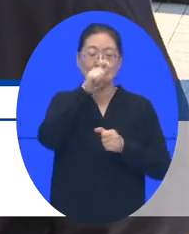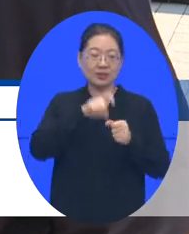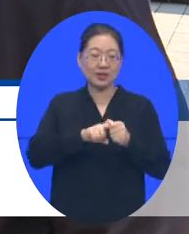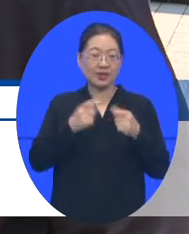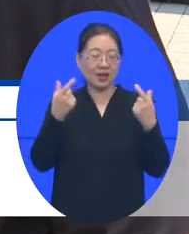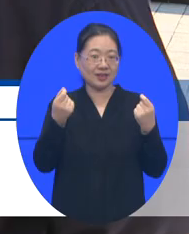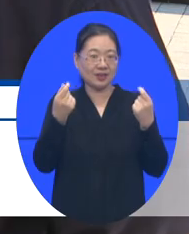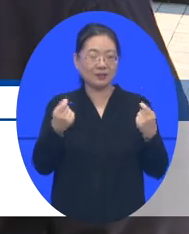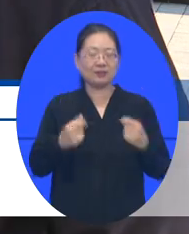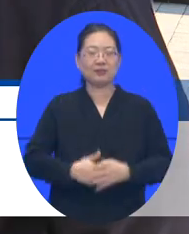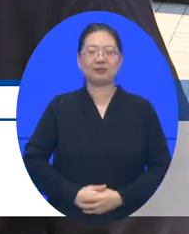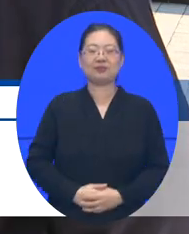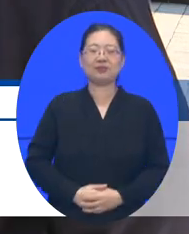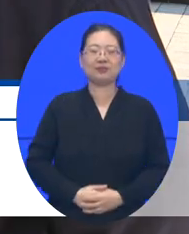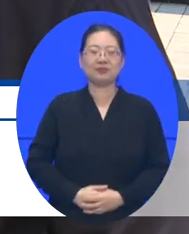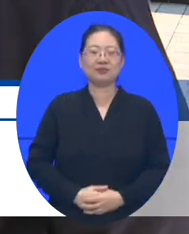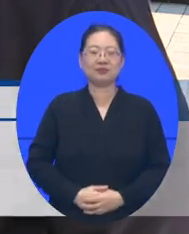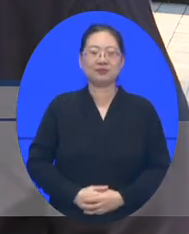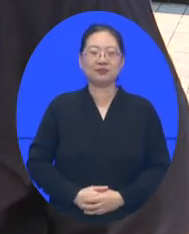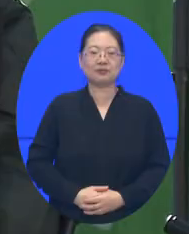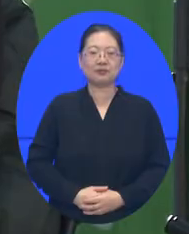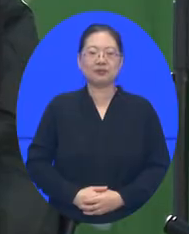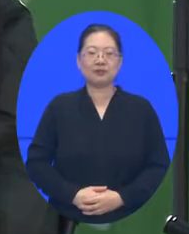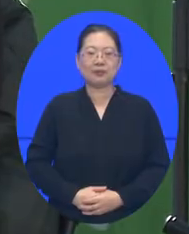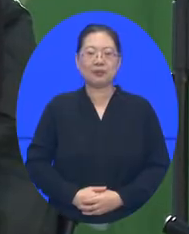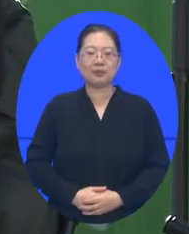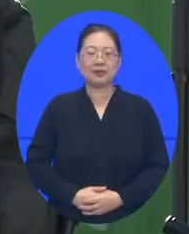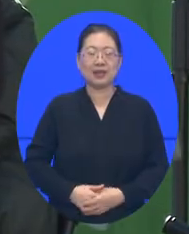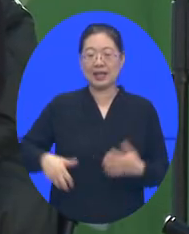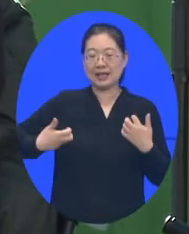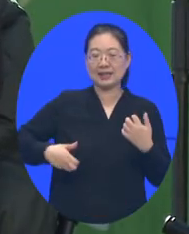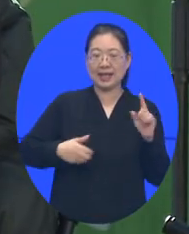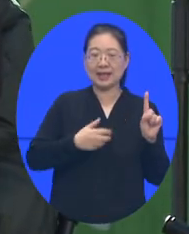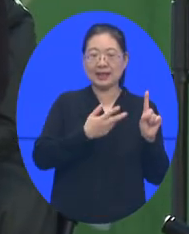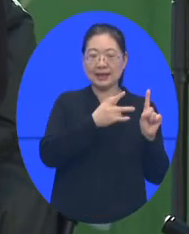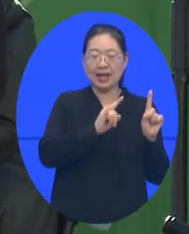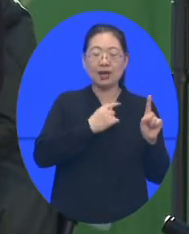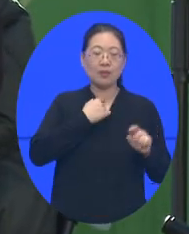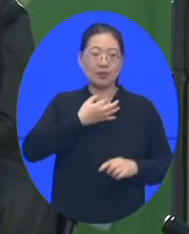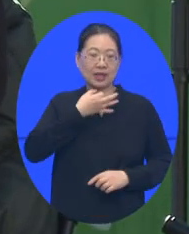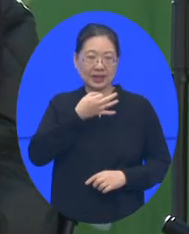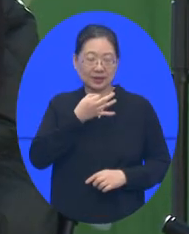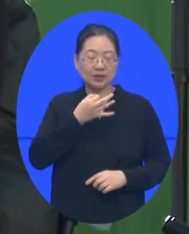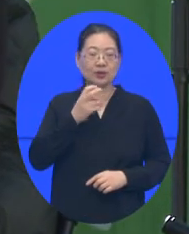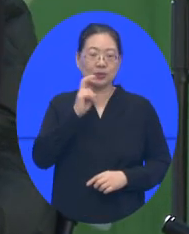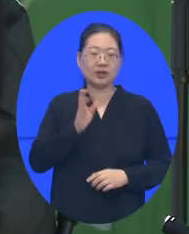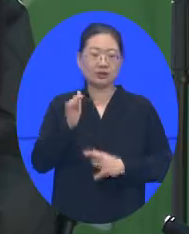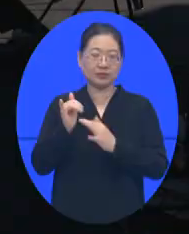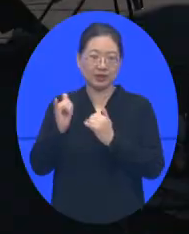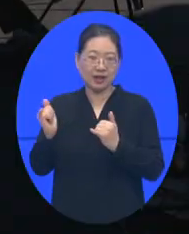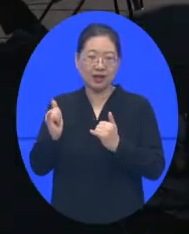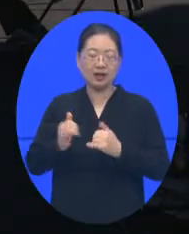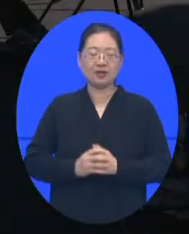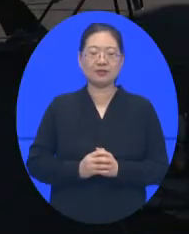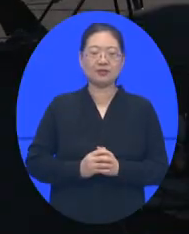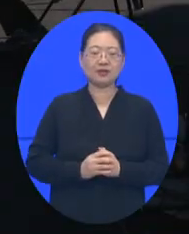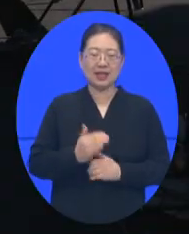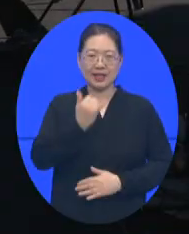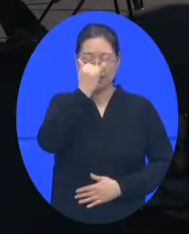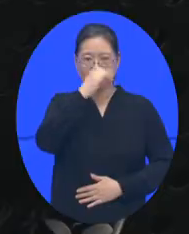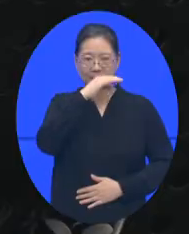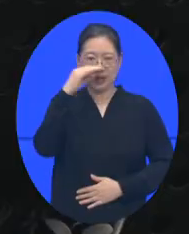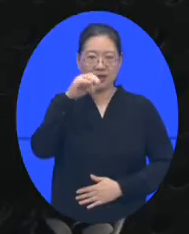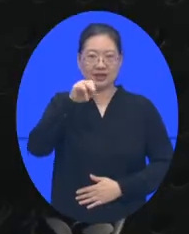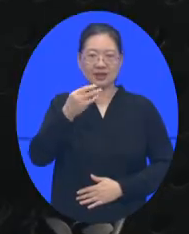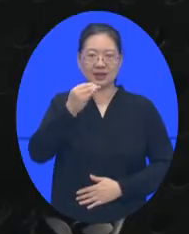좋은 취지인 것 같아요. 기타 한 대와 목소리로만 승부하는 싱어송라이터부터 고품격의